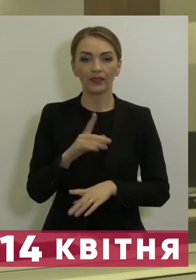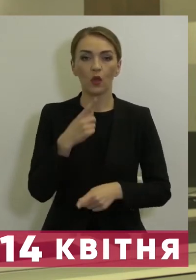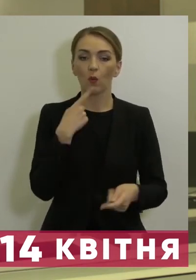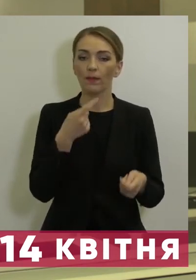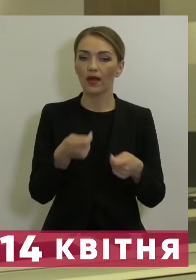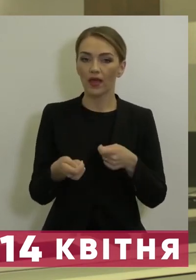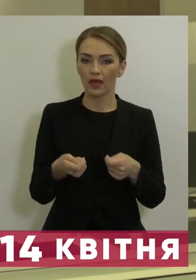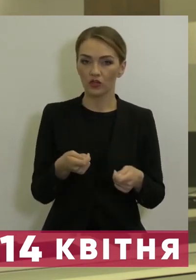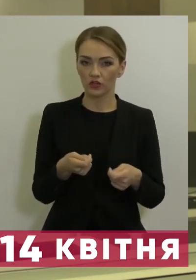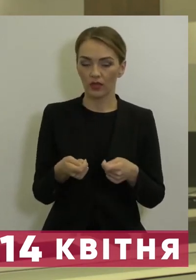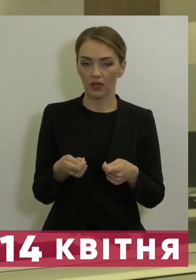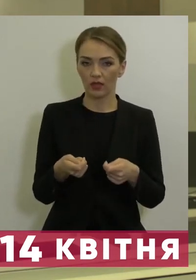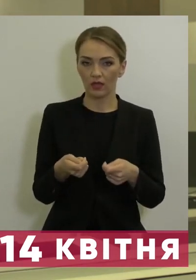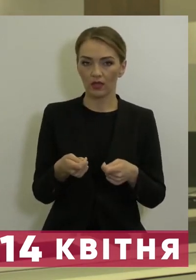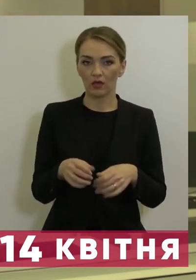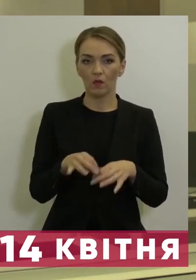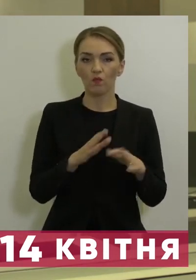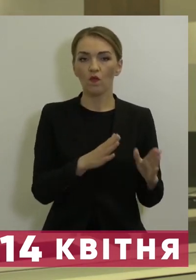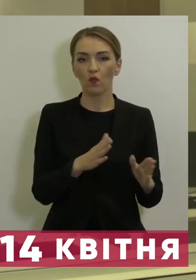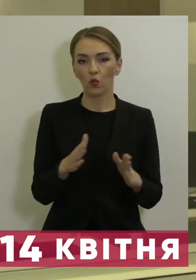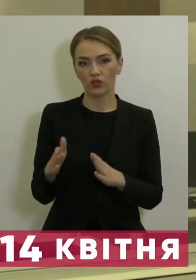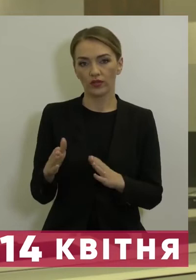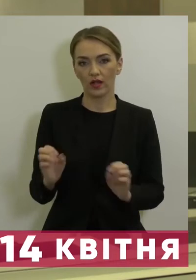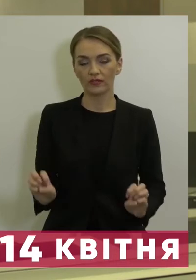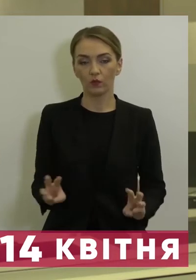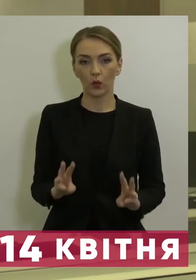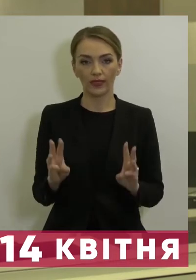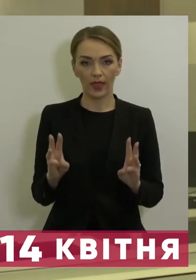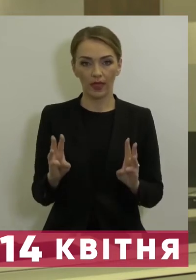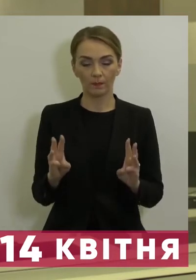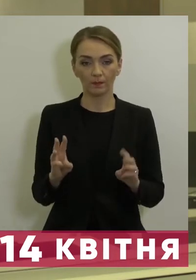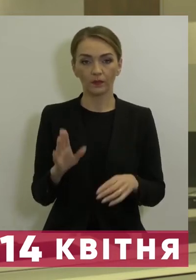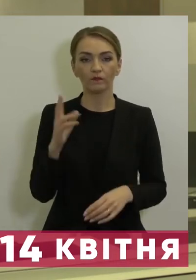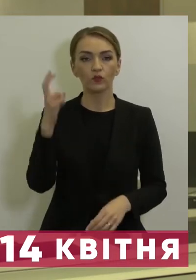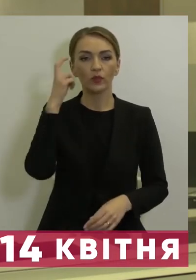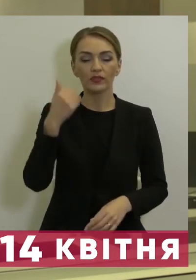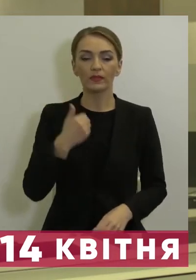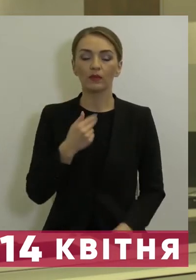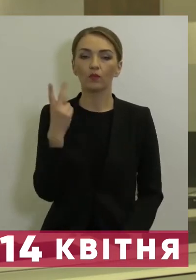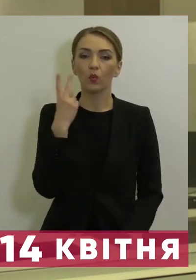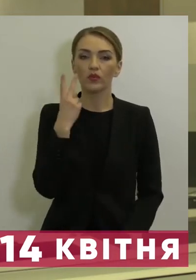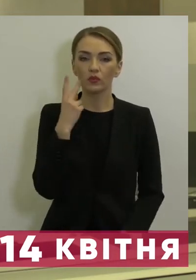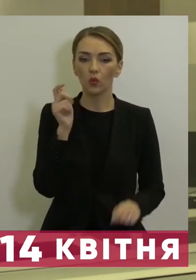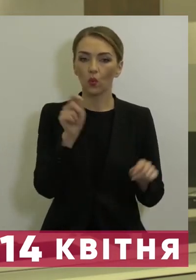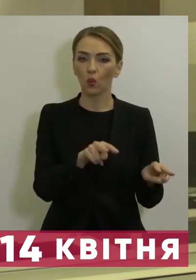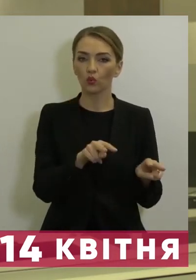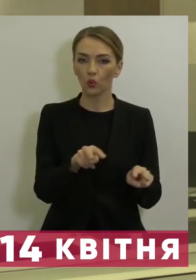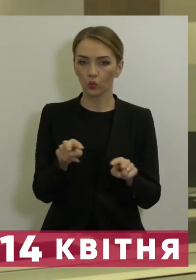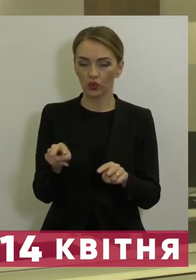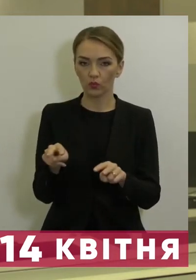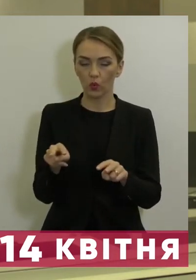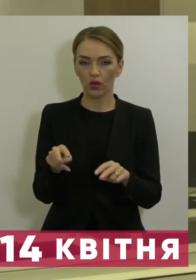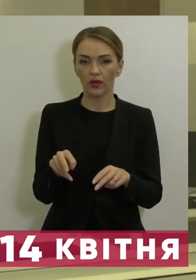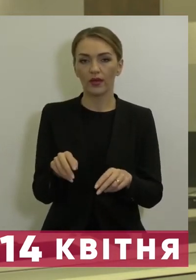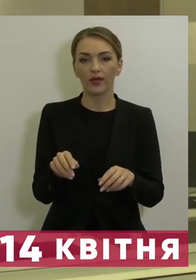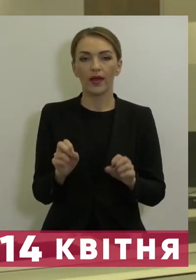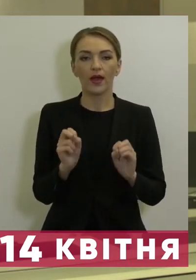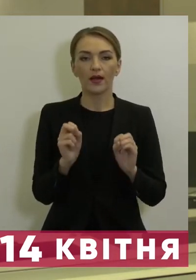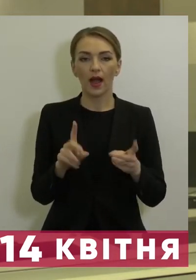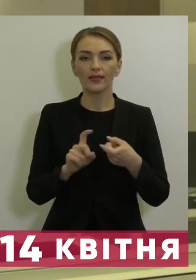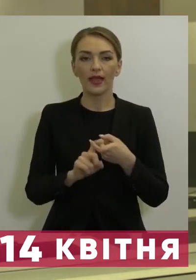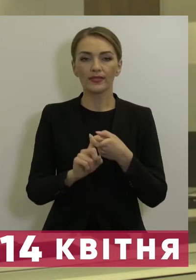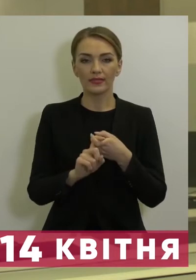необережне поводження з вогнем. У столиці ми постійно контролюємо радіаційний фон.